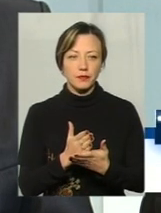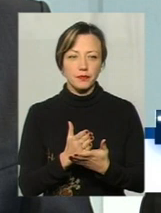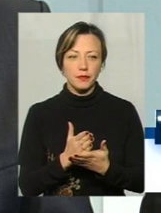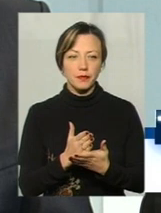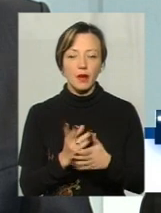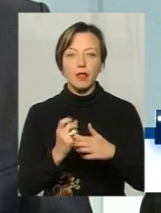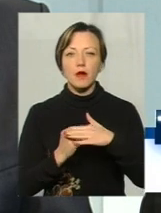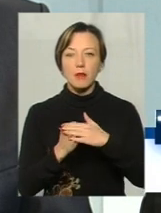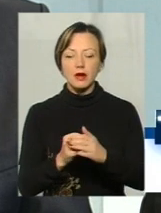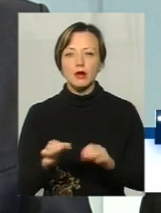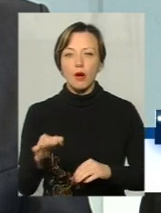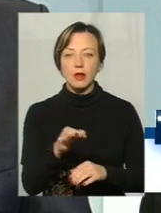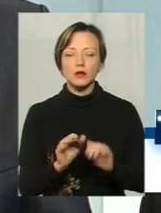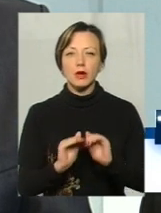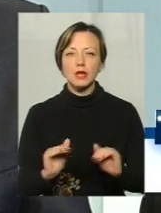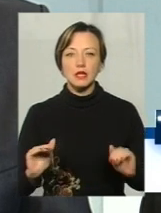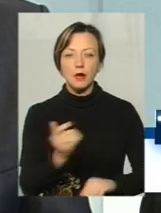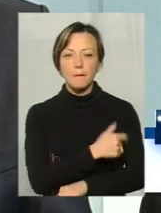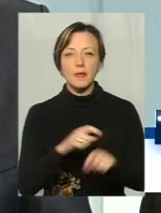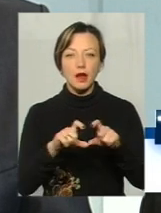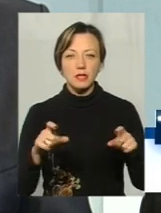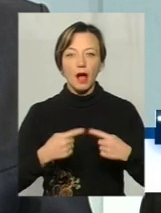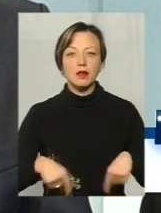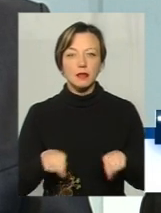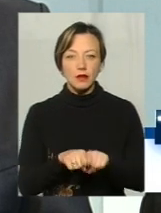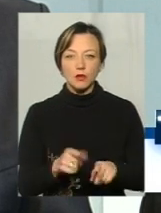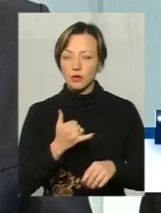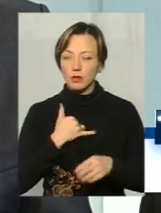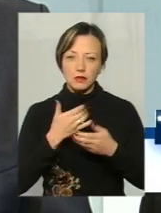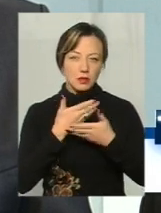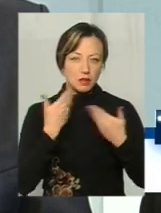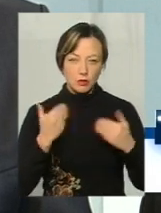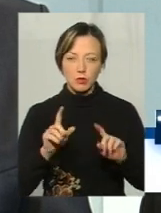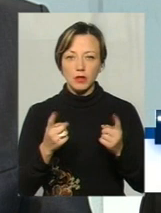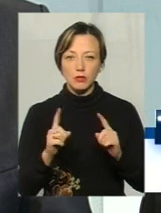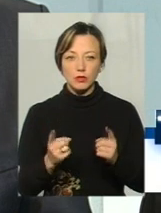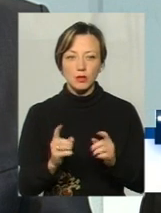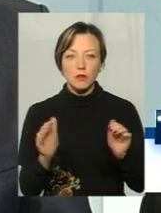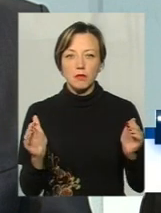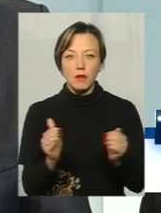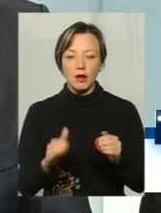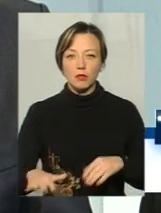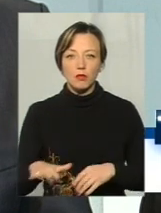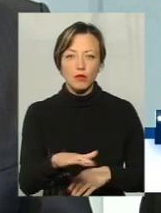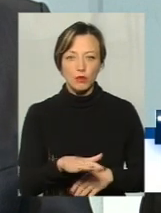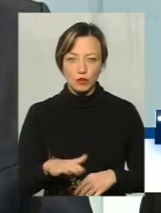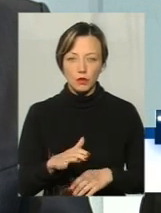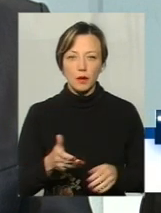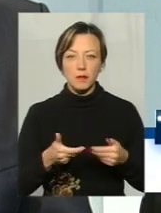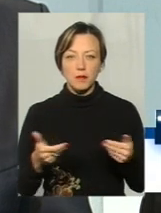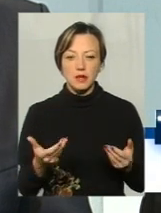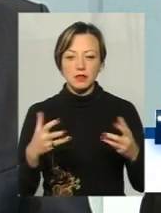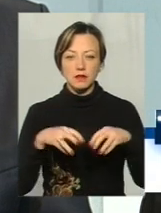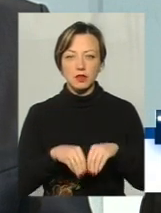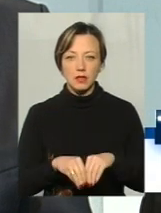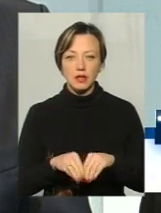на базе областной детской больницы, но отделения как такового у нас нет. Потому что на очень маленькой площади мы совмещаем,